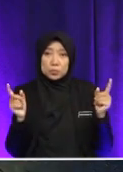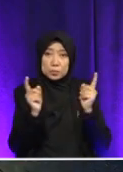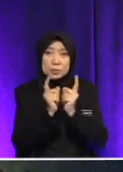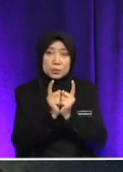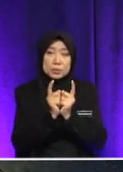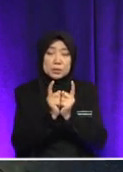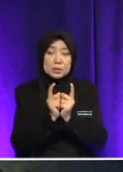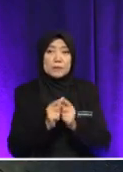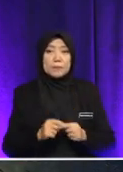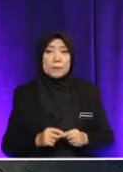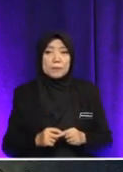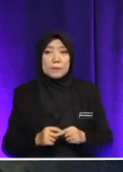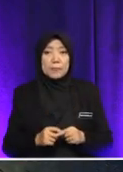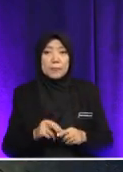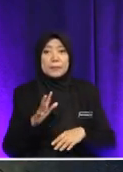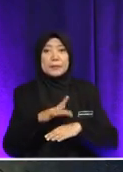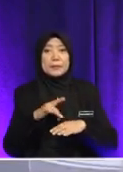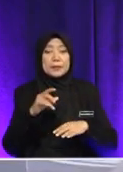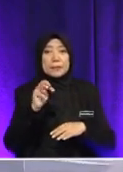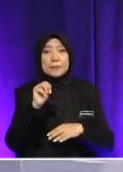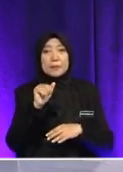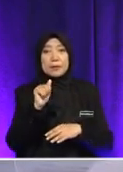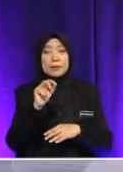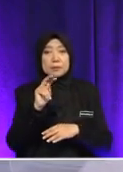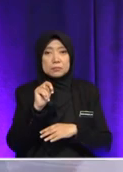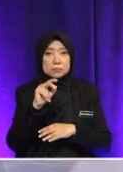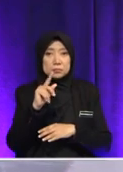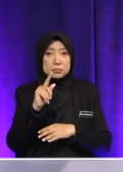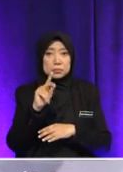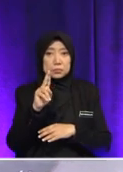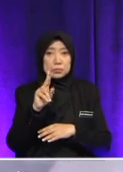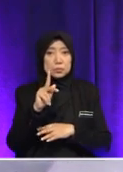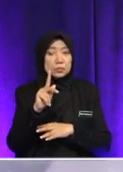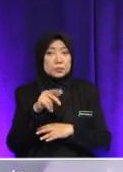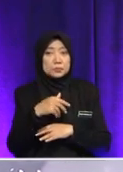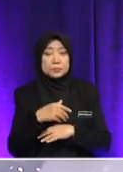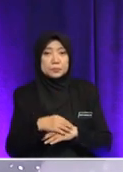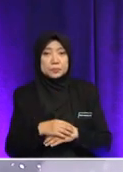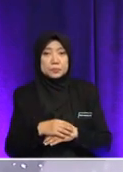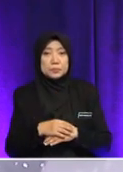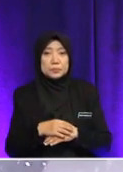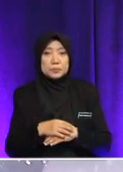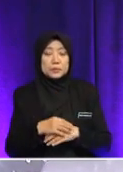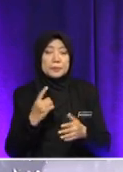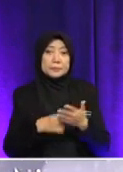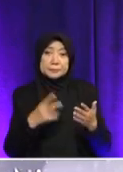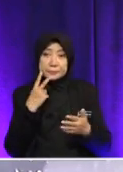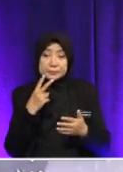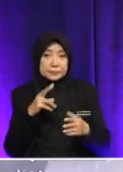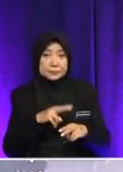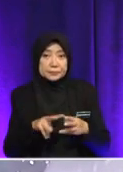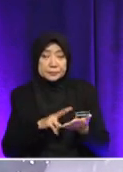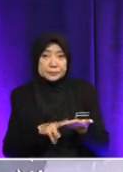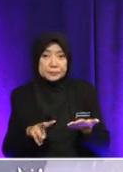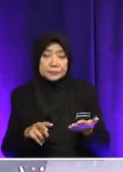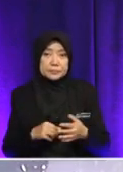dekat sini nah ini kita Panggil mangkok di jalan di dalam amalkan oke yang sebelah tuh Oke inilah sebuah apa yang dekat situ